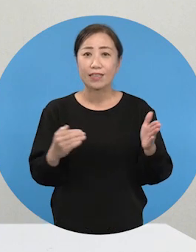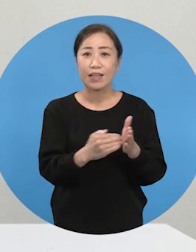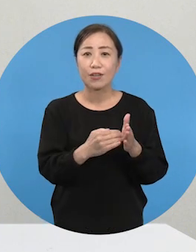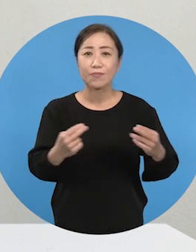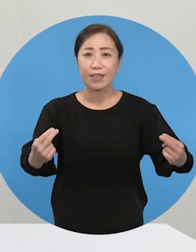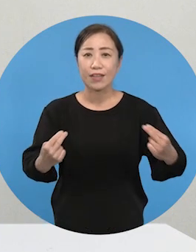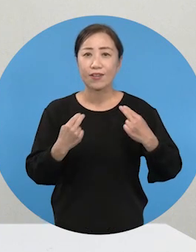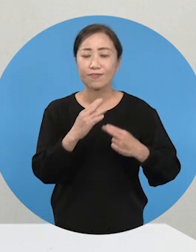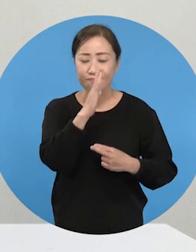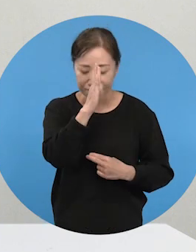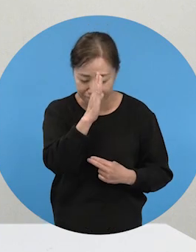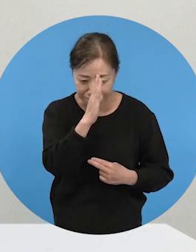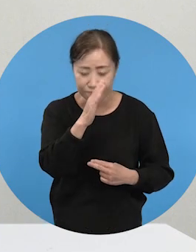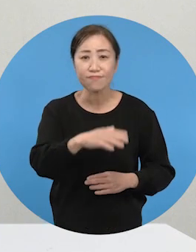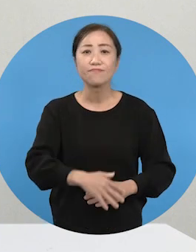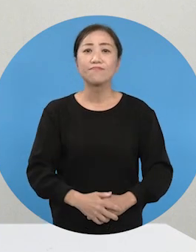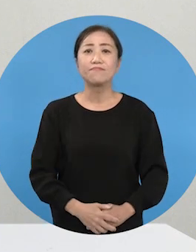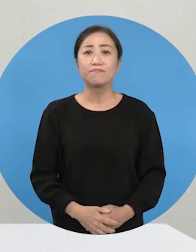までごゆっくりご覧ください。